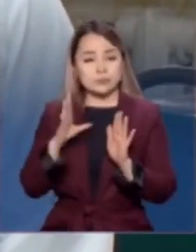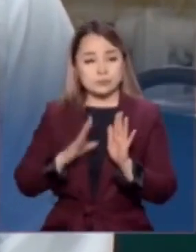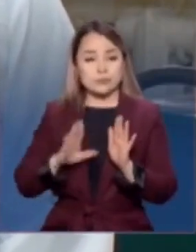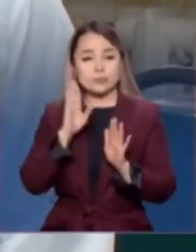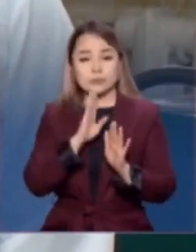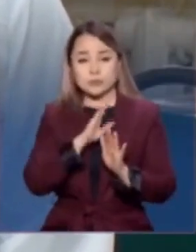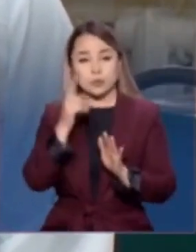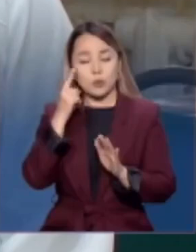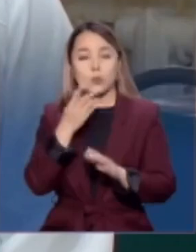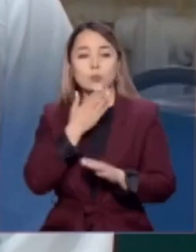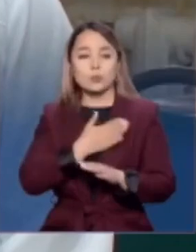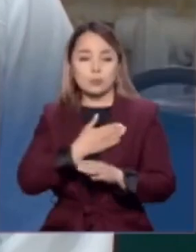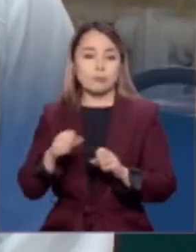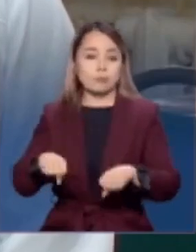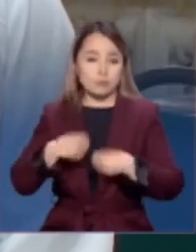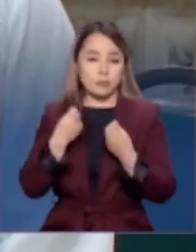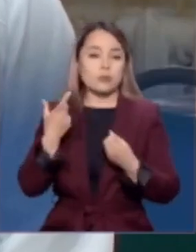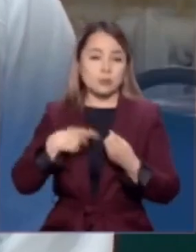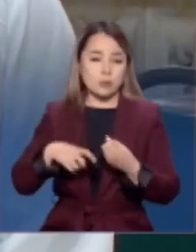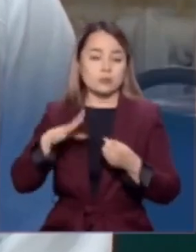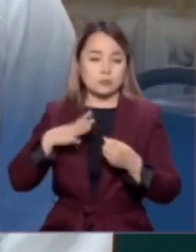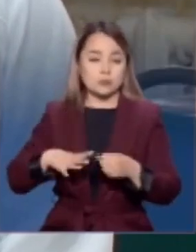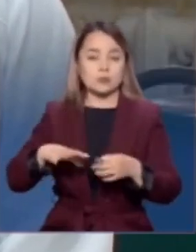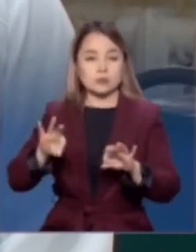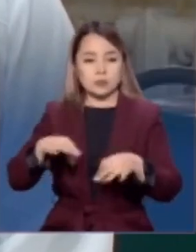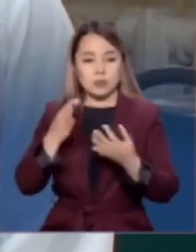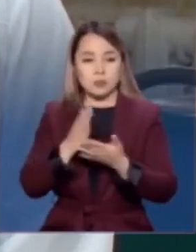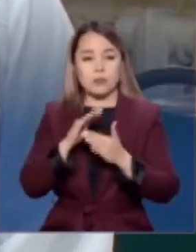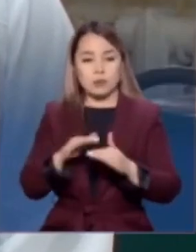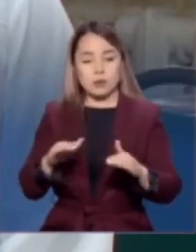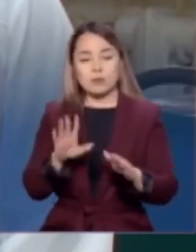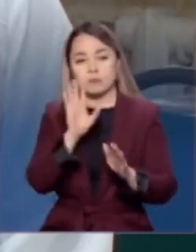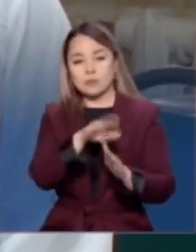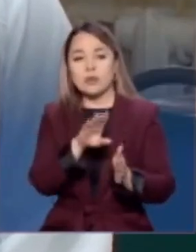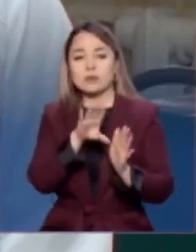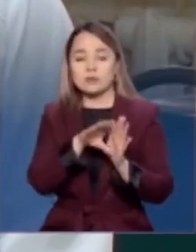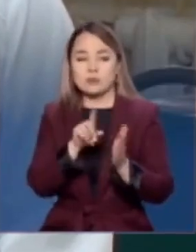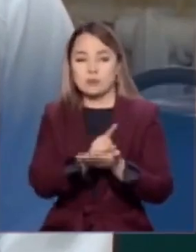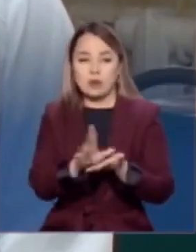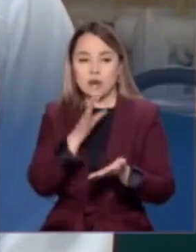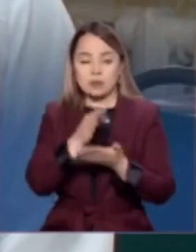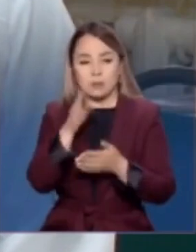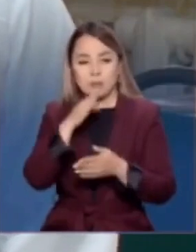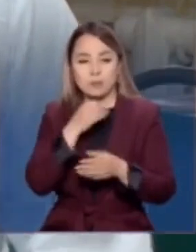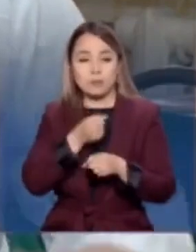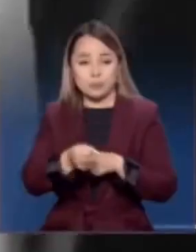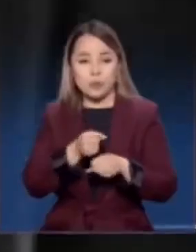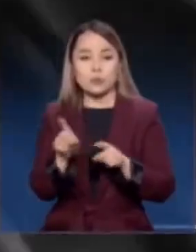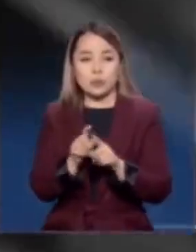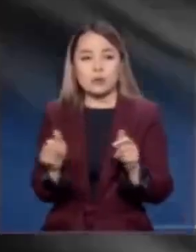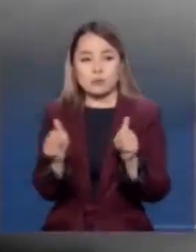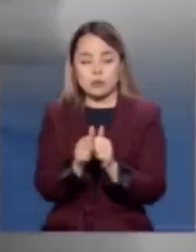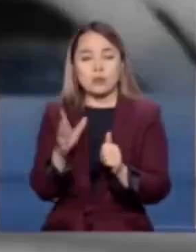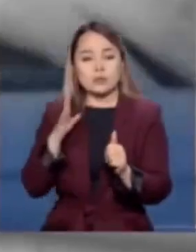оны махаббат деп ойлап, өзін құрбан етеді. Балаларына не болса да бәрібір. Әкесі ұрса да, ол әйел сонда да онымен бірге